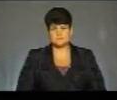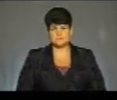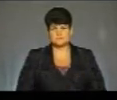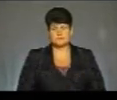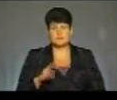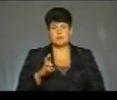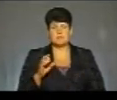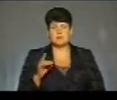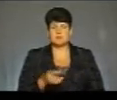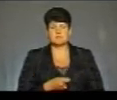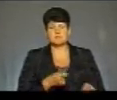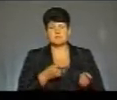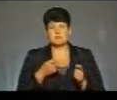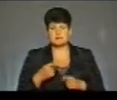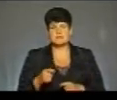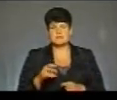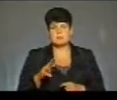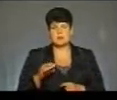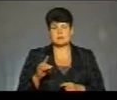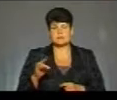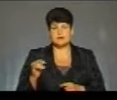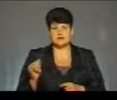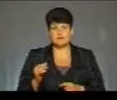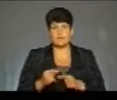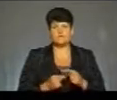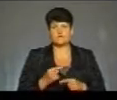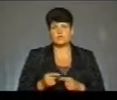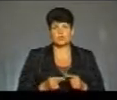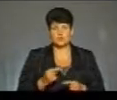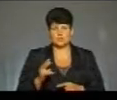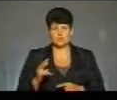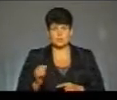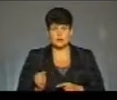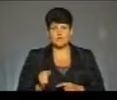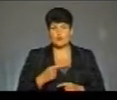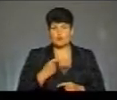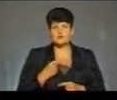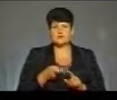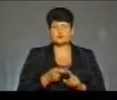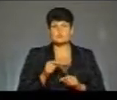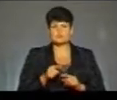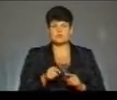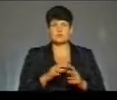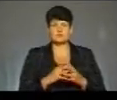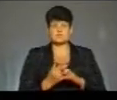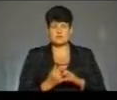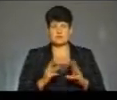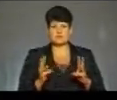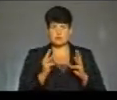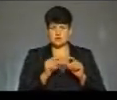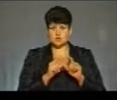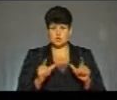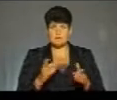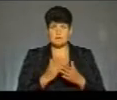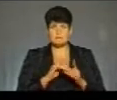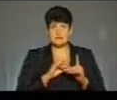Михайло Баран привіз на мотоблоці з Манаєва на перший дзвінок внука Михайла Вонса. Чоловік каже, що через те, що у їхньому селі згоріла Манаєвська школа, має